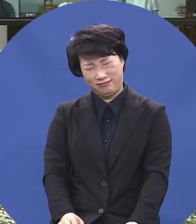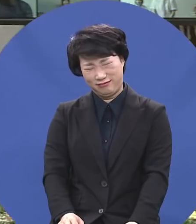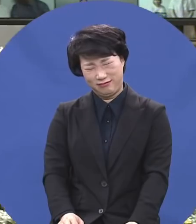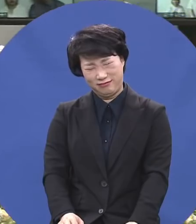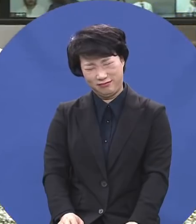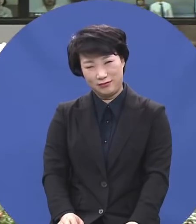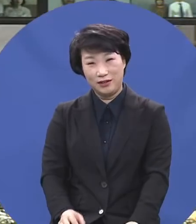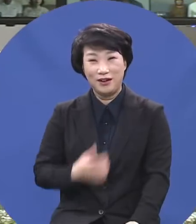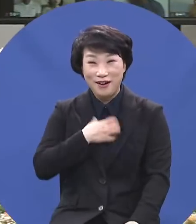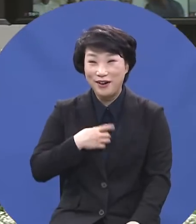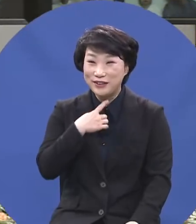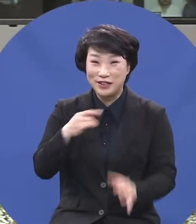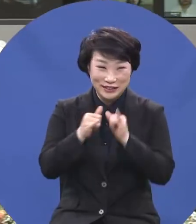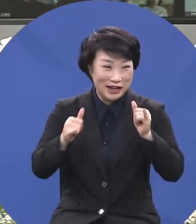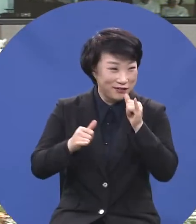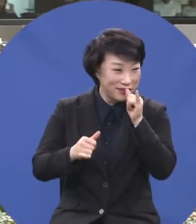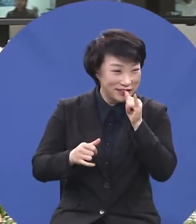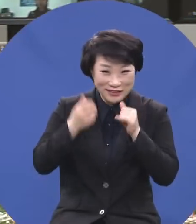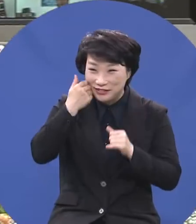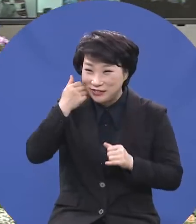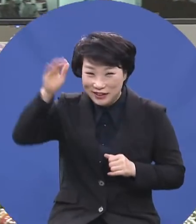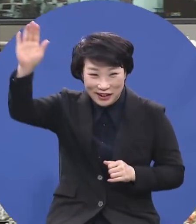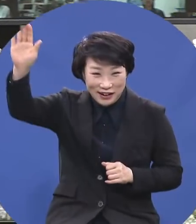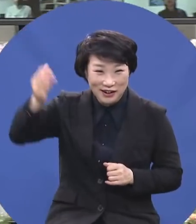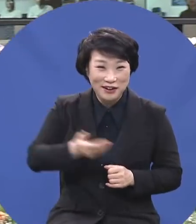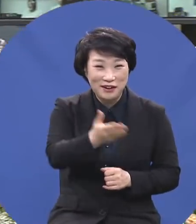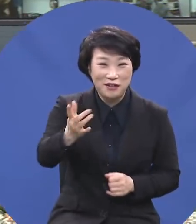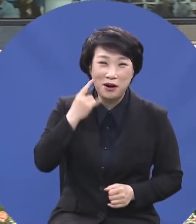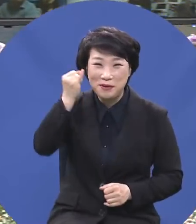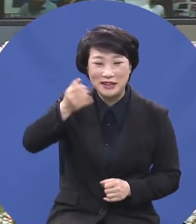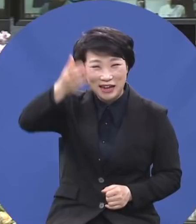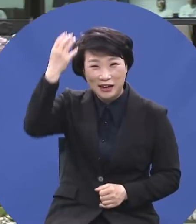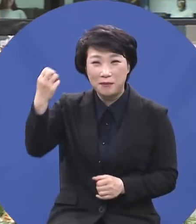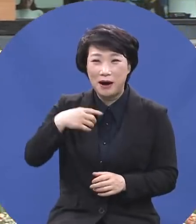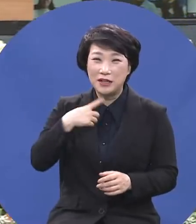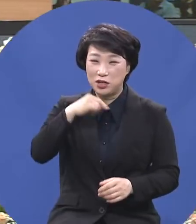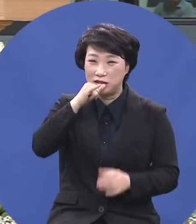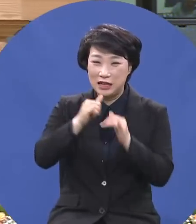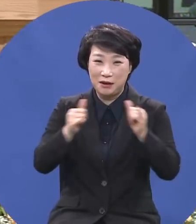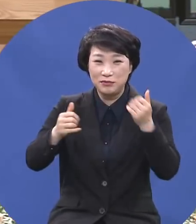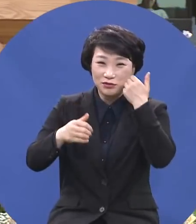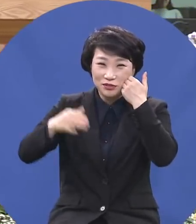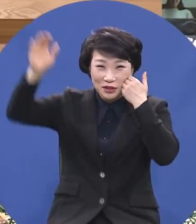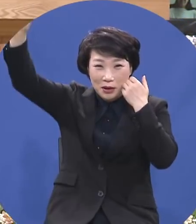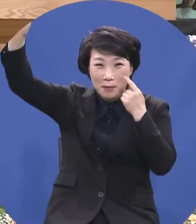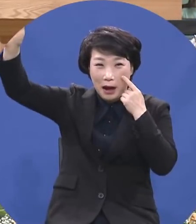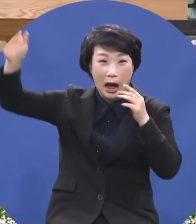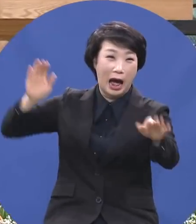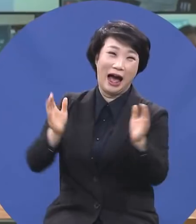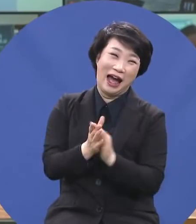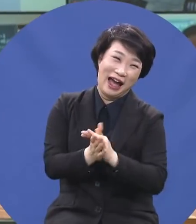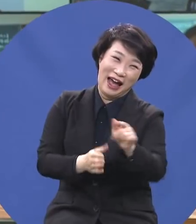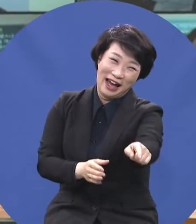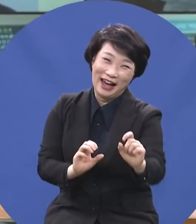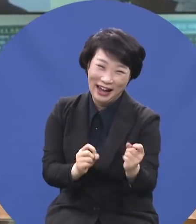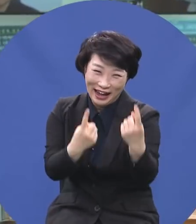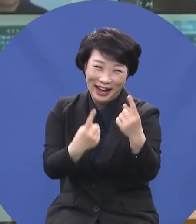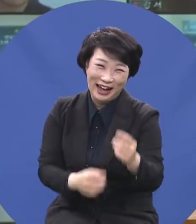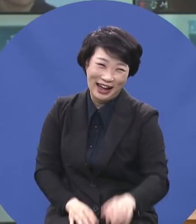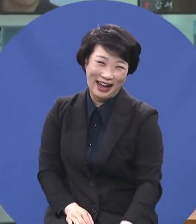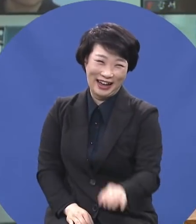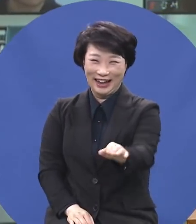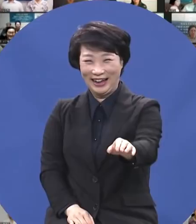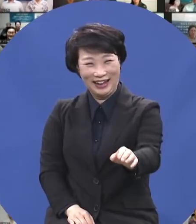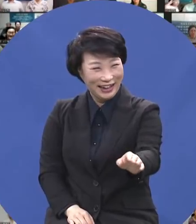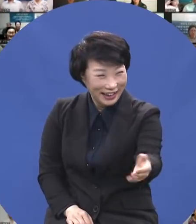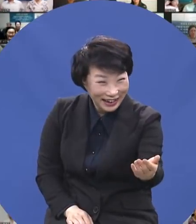그런 고민해본 사람 혹시 없으십니까? 어머니가 옛날에 그렇게 말씀하셔서 한번 손 한번 들어보세요. 나하고 동기네.